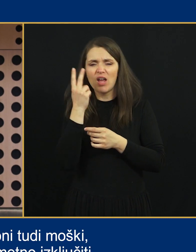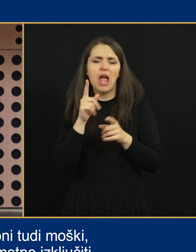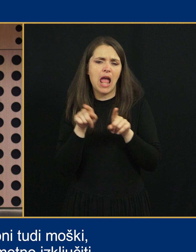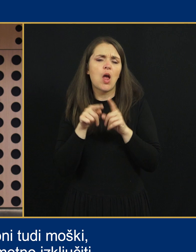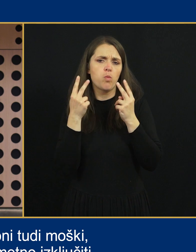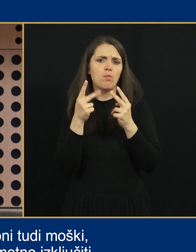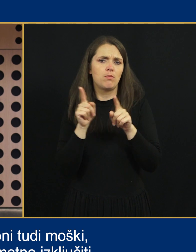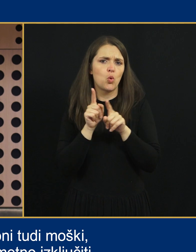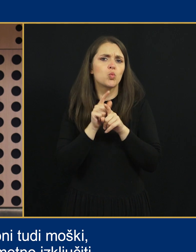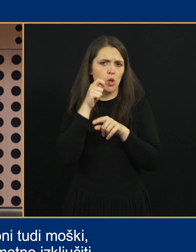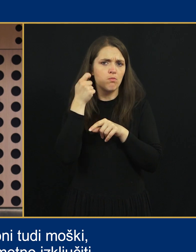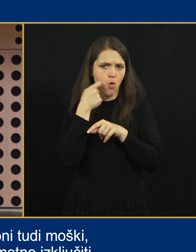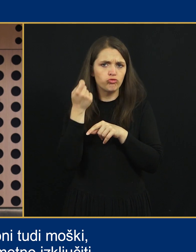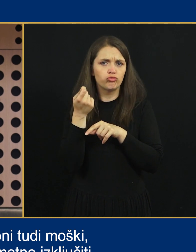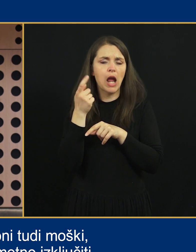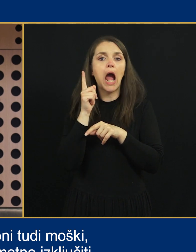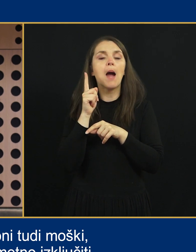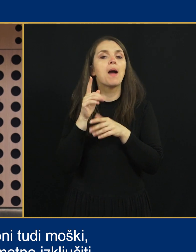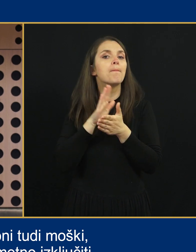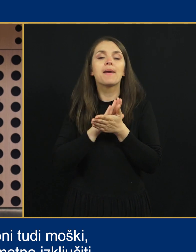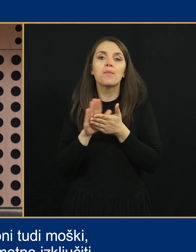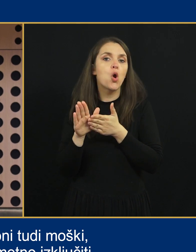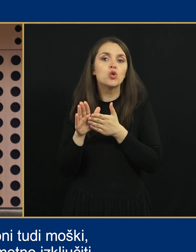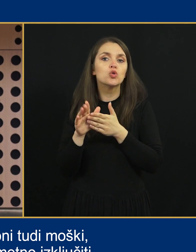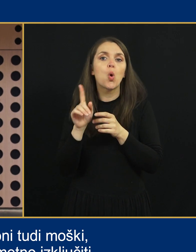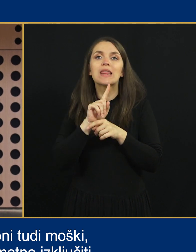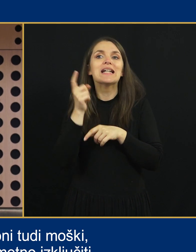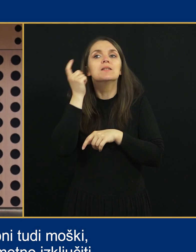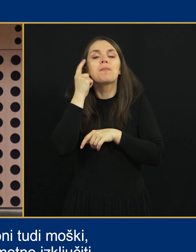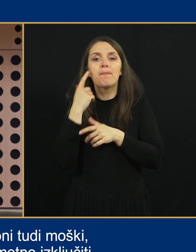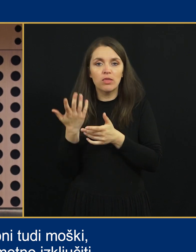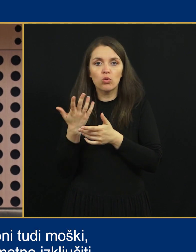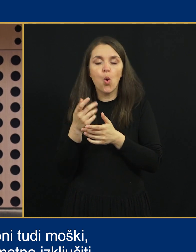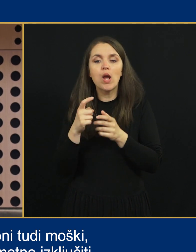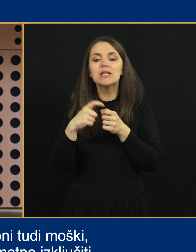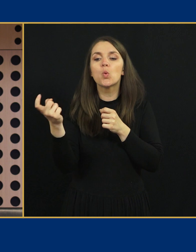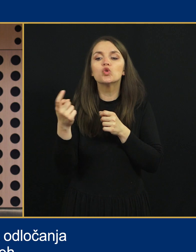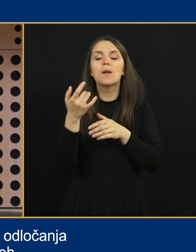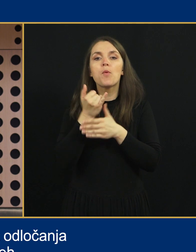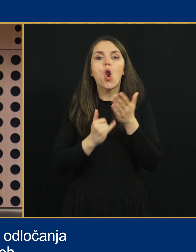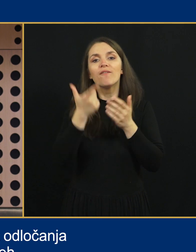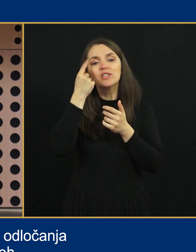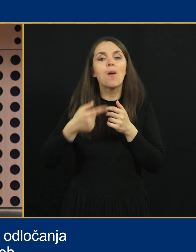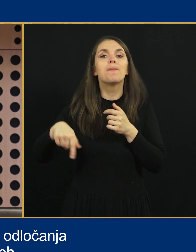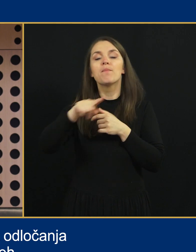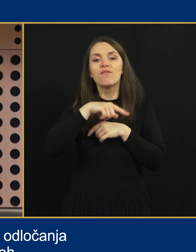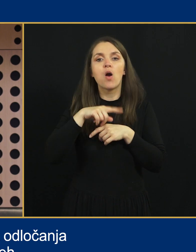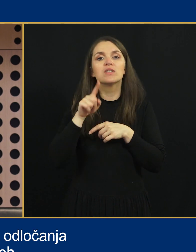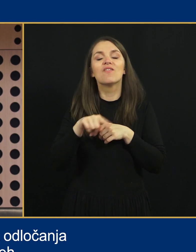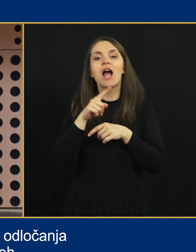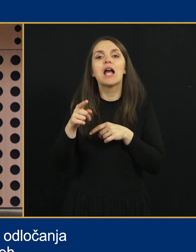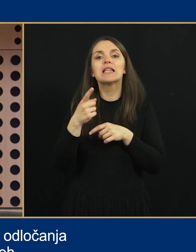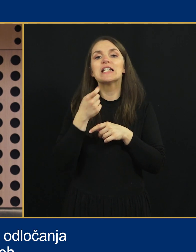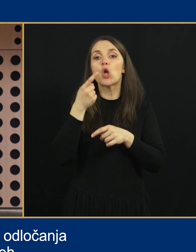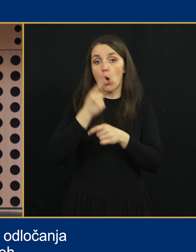so enako pomembni tudi moški, vendar je preprosto nespametno izključiti polovico prebivalstva